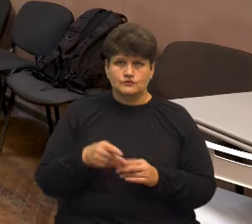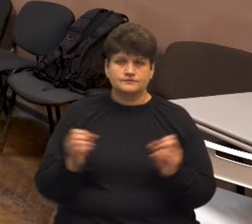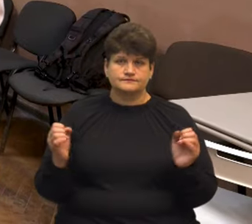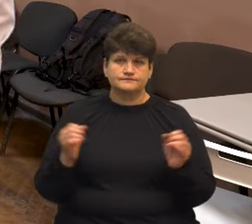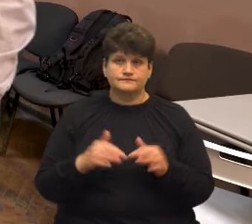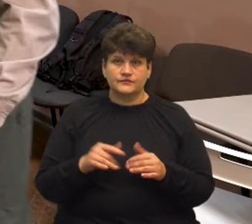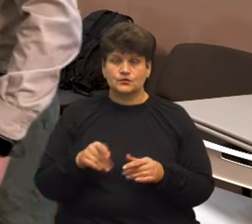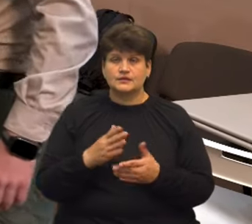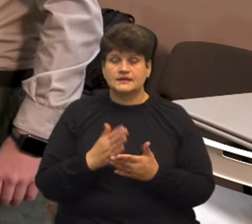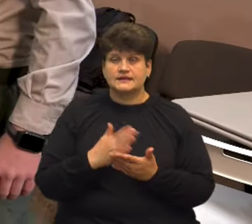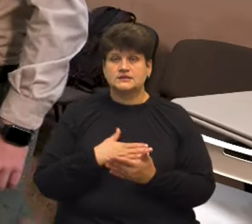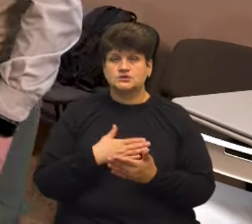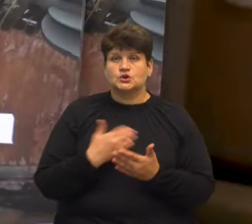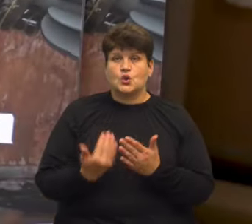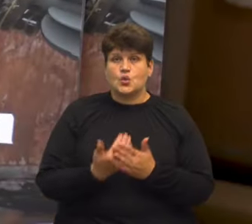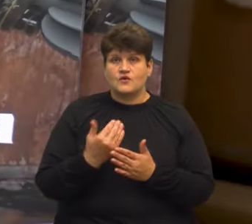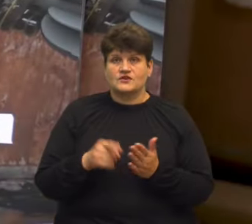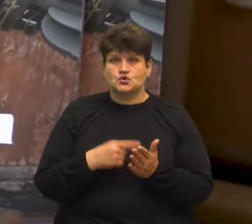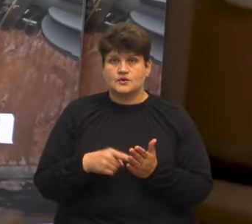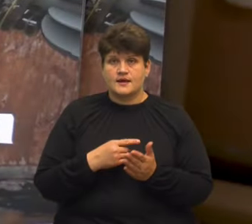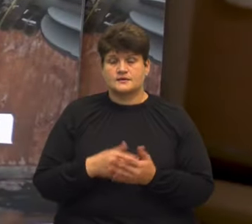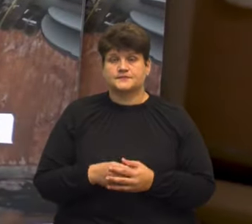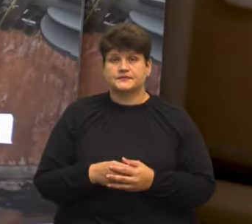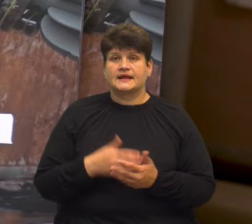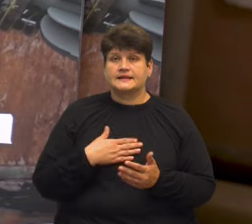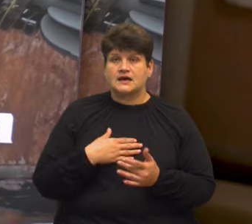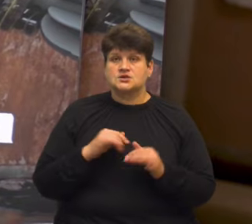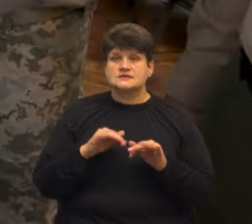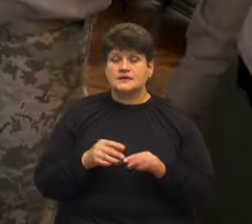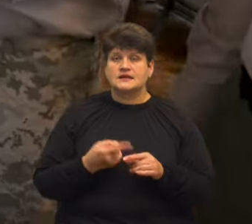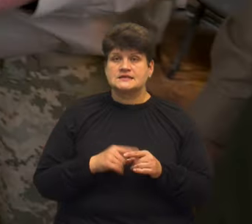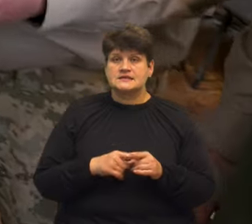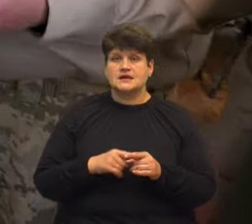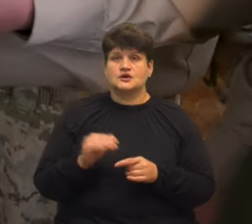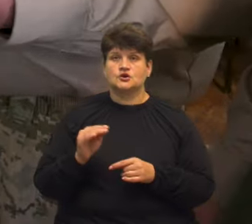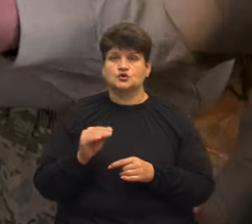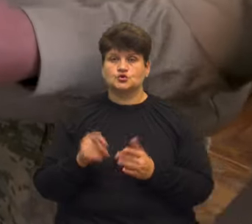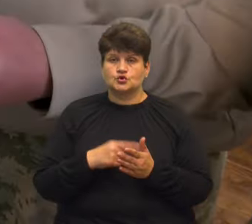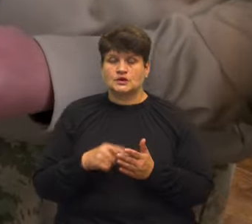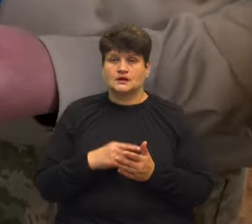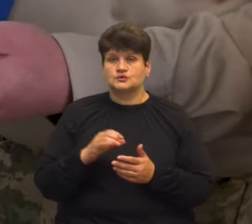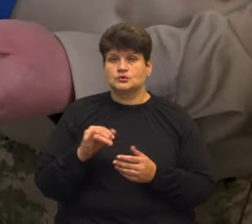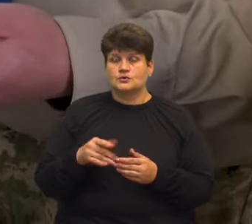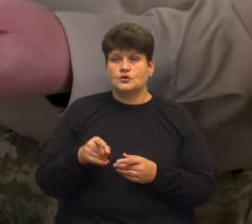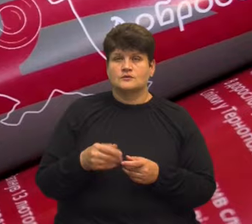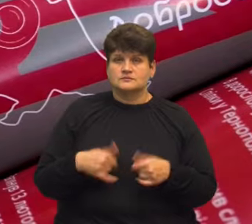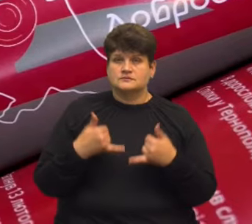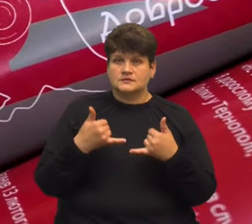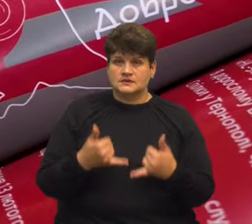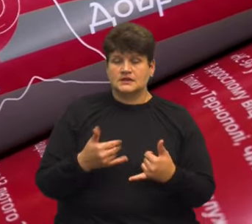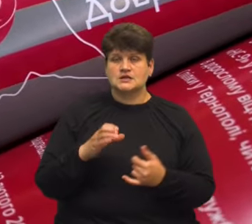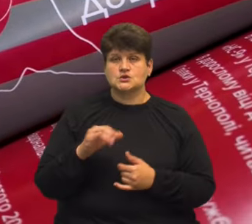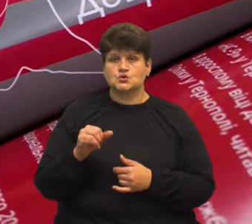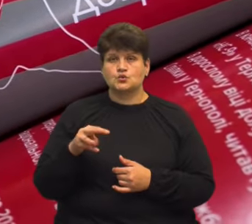є наш новий журнал «Наші справи». «Наші справи» – це журнал «Суму». Його новий випуск присвятили сумівцям, бійцям, які стали